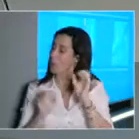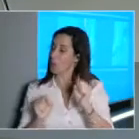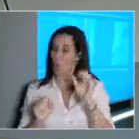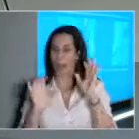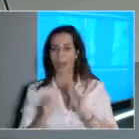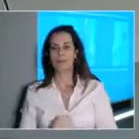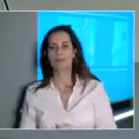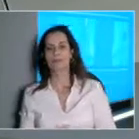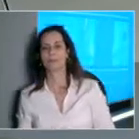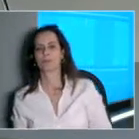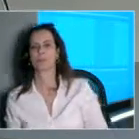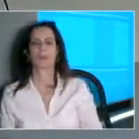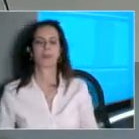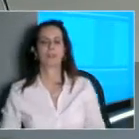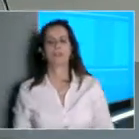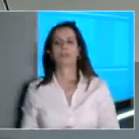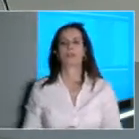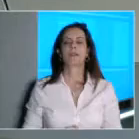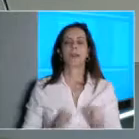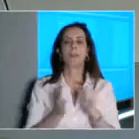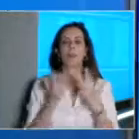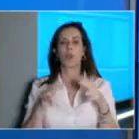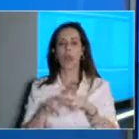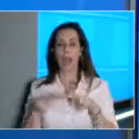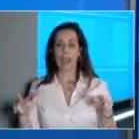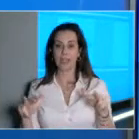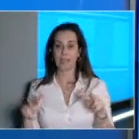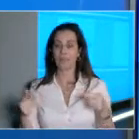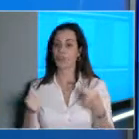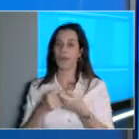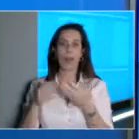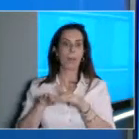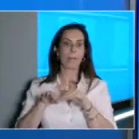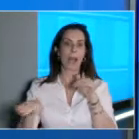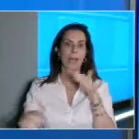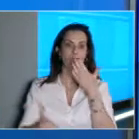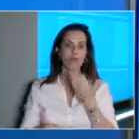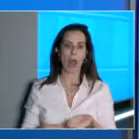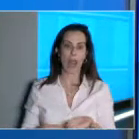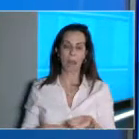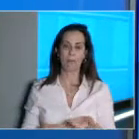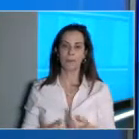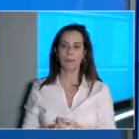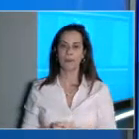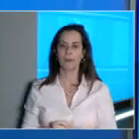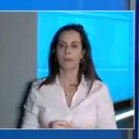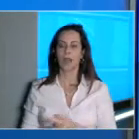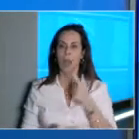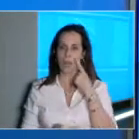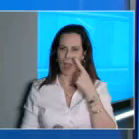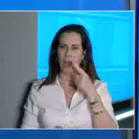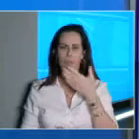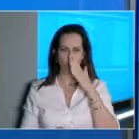בספק. קריקטורה משעשעת בעיתון הארץ נוגעת להפקקים בירושלים בעקבות העבודות. אז מראים פה את